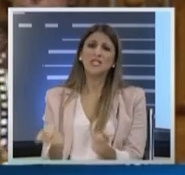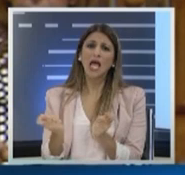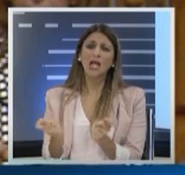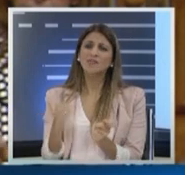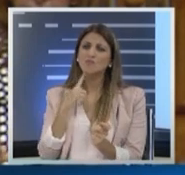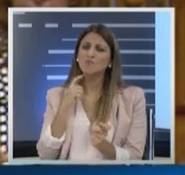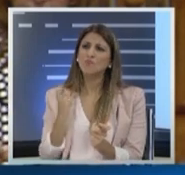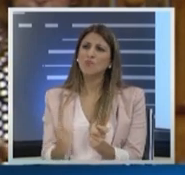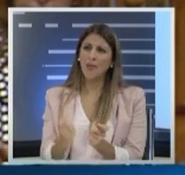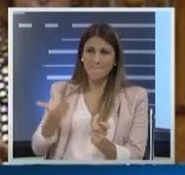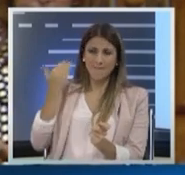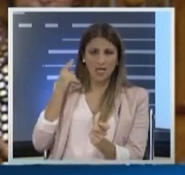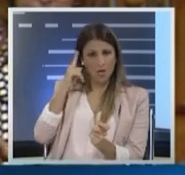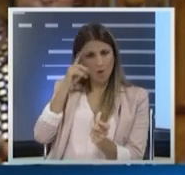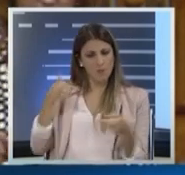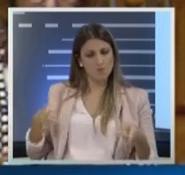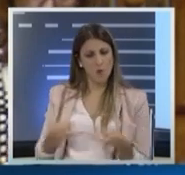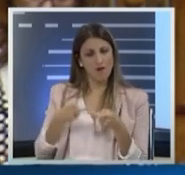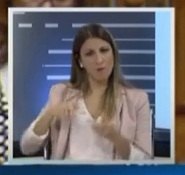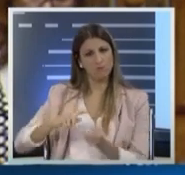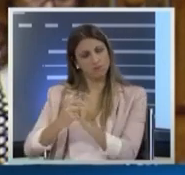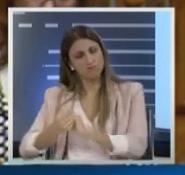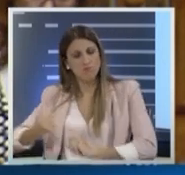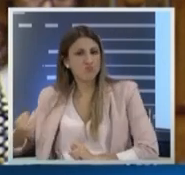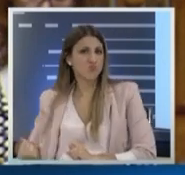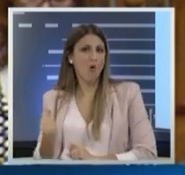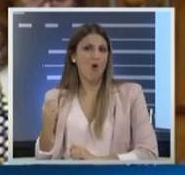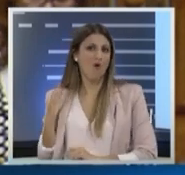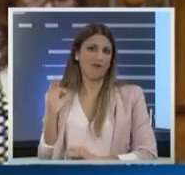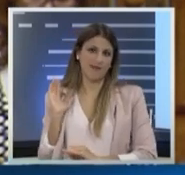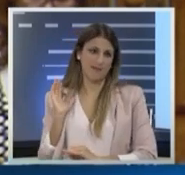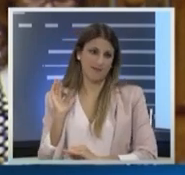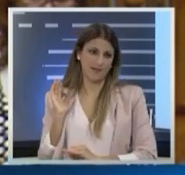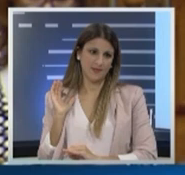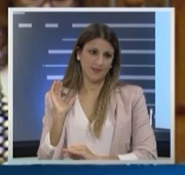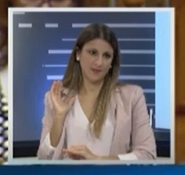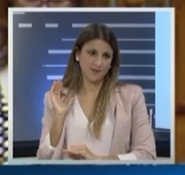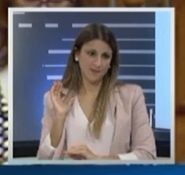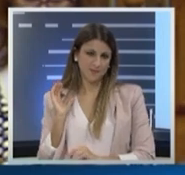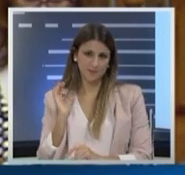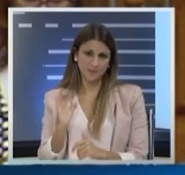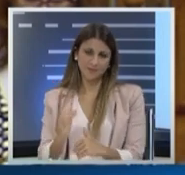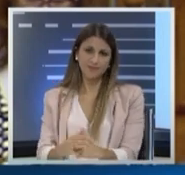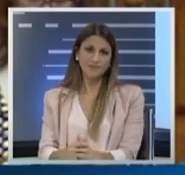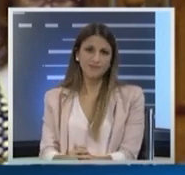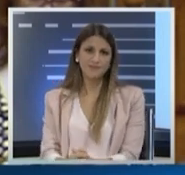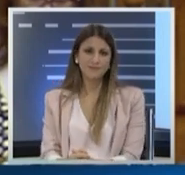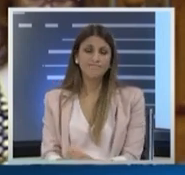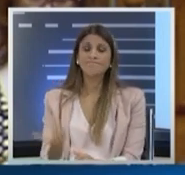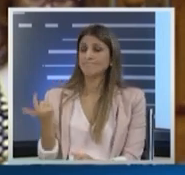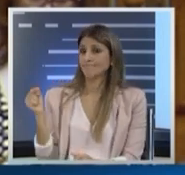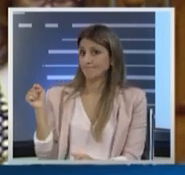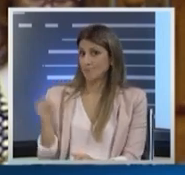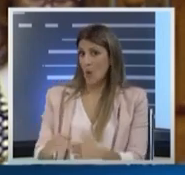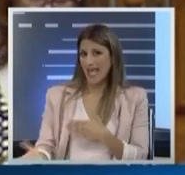μια άποψη η οποία δεν αποτελεί την πάγια θέση και του ίδιου και της παράταξής σας. Έρχομαι και